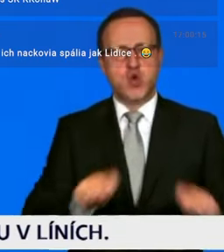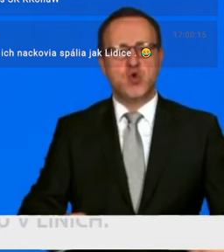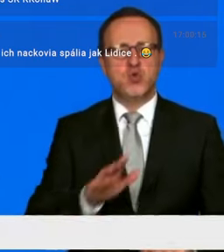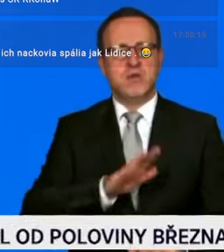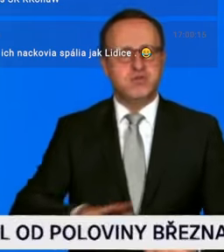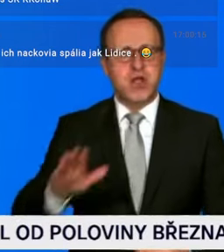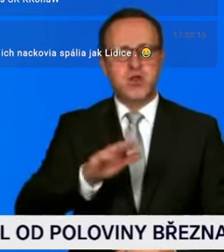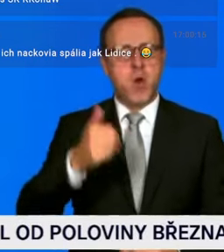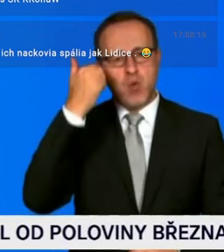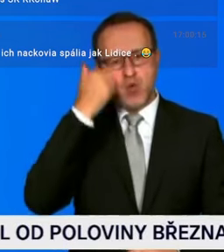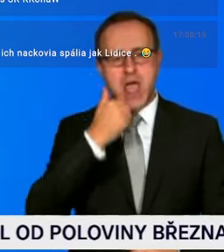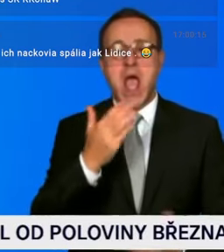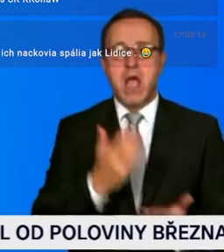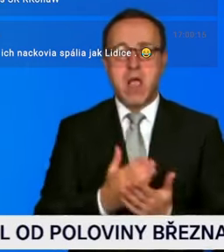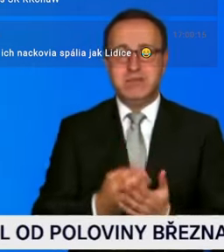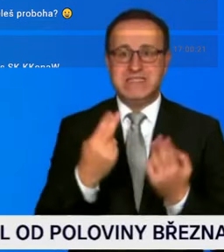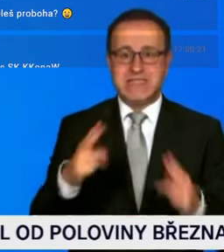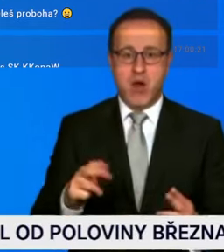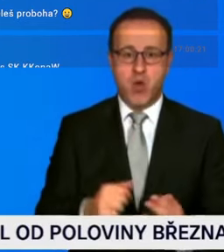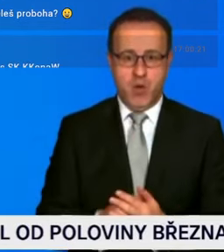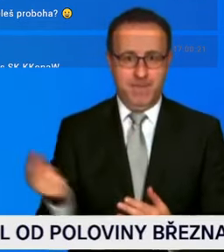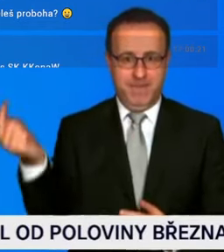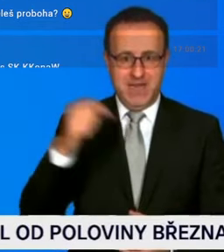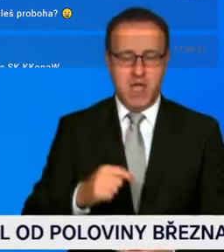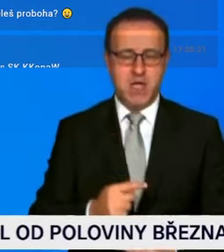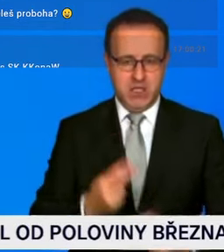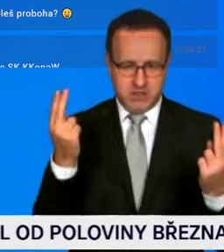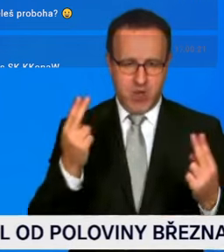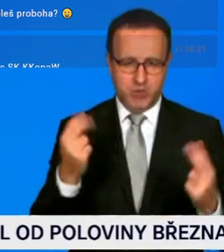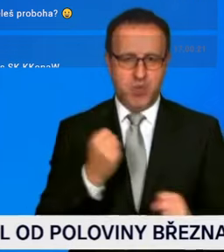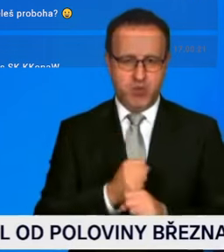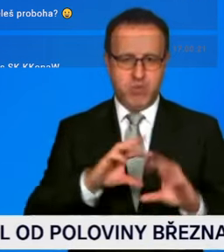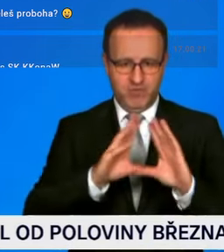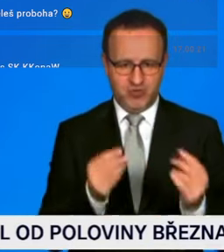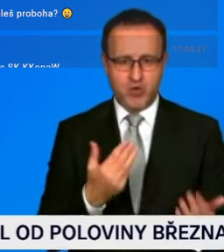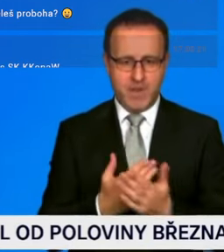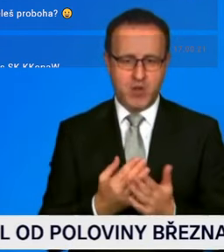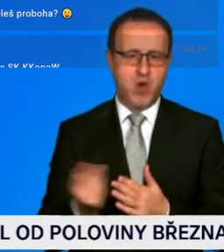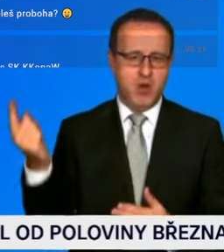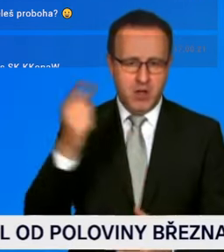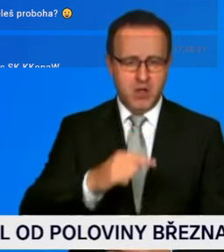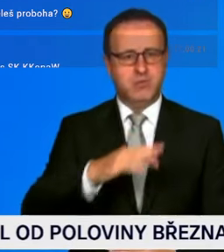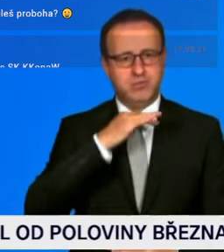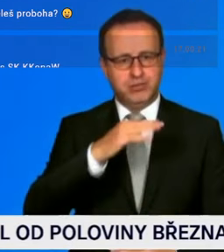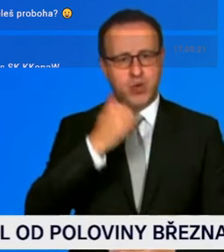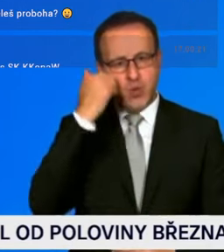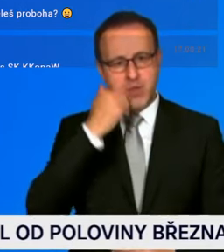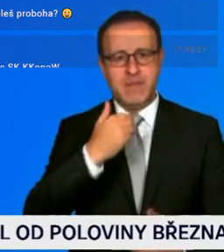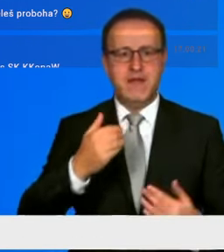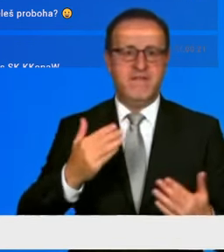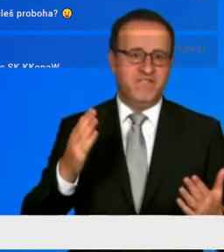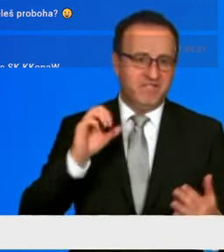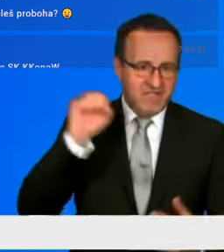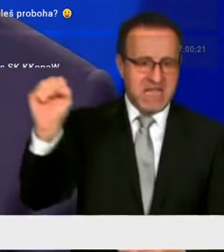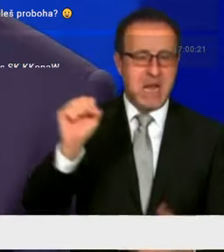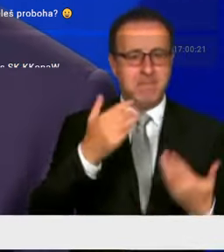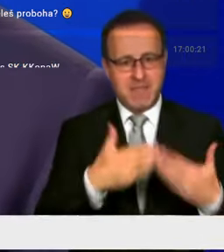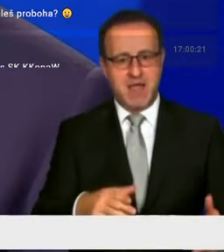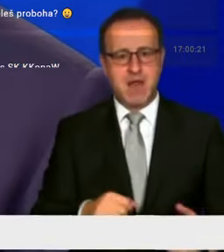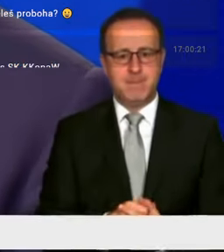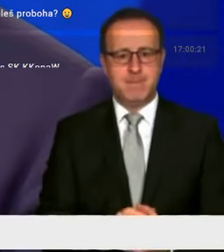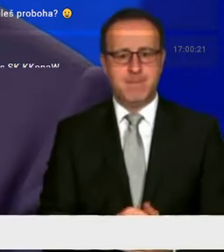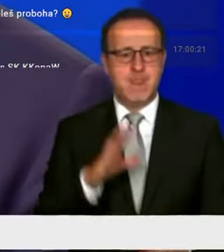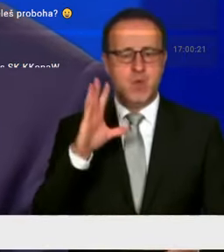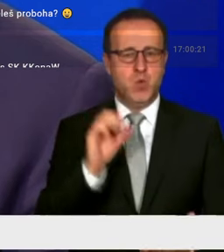všetkom občania Slovenskej republiky Ale samozrej samozrejme urobím všetko pre to aby som sa prihovoril občanom či vyhrám či prehrám pá